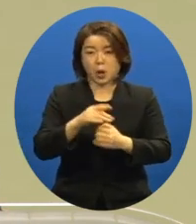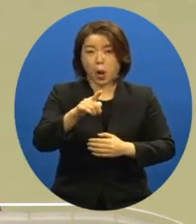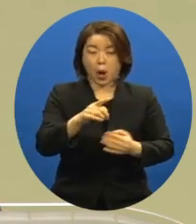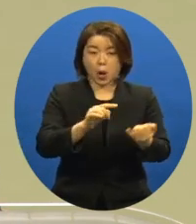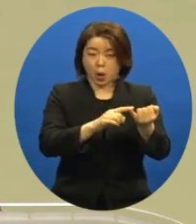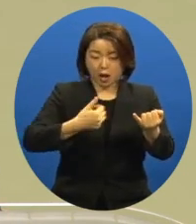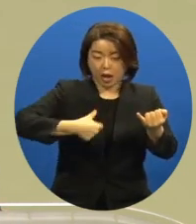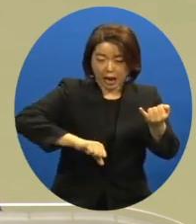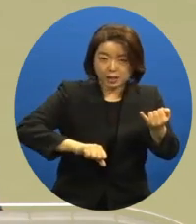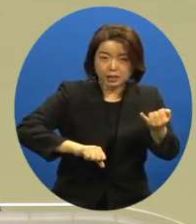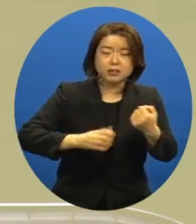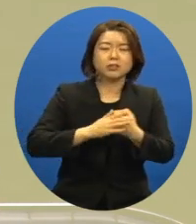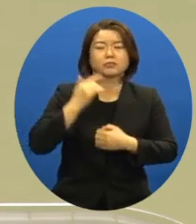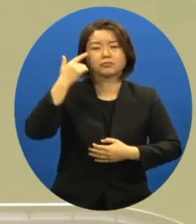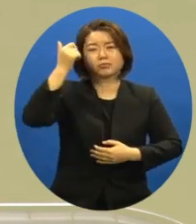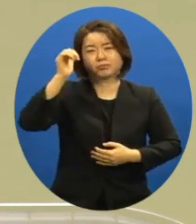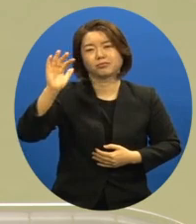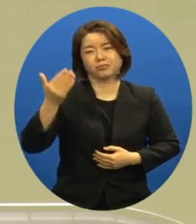되었다고 들었습니다.